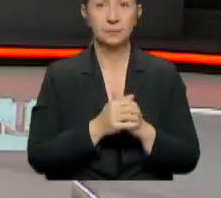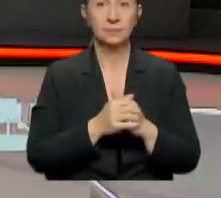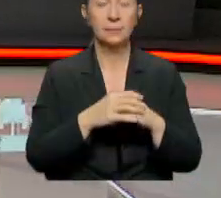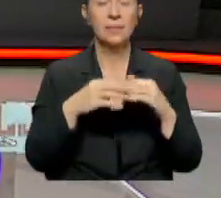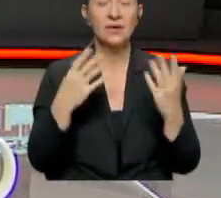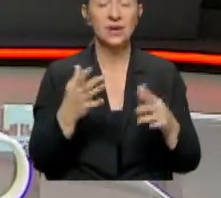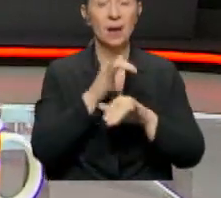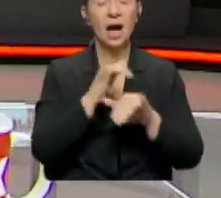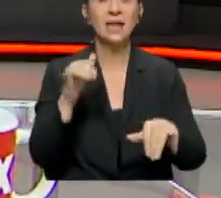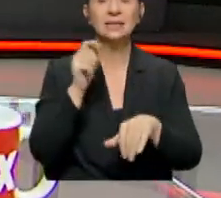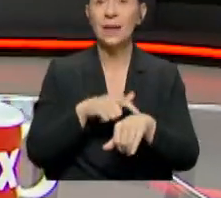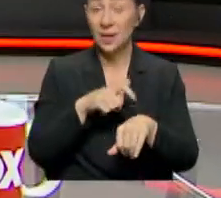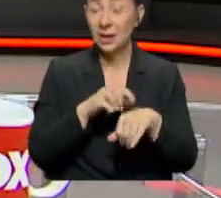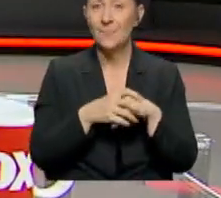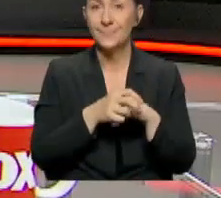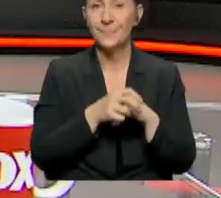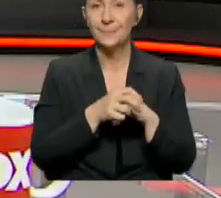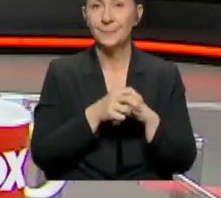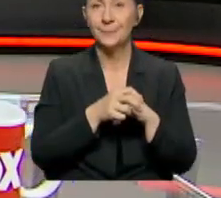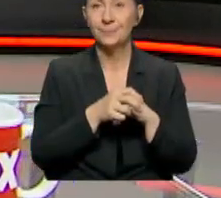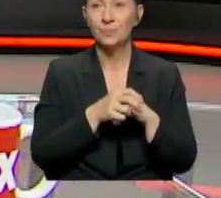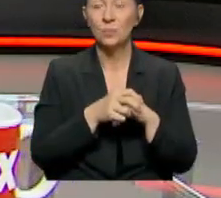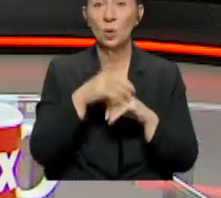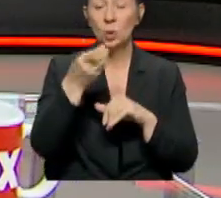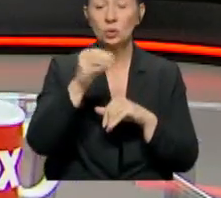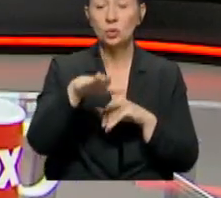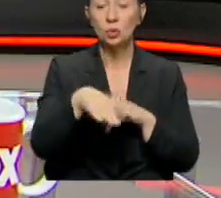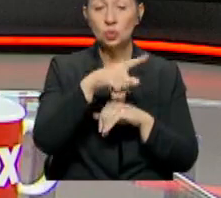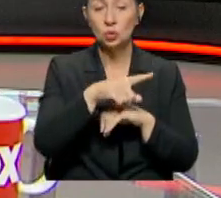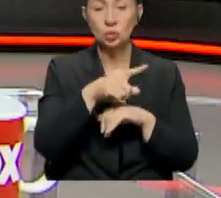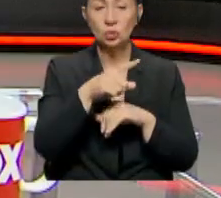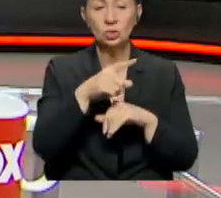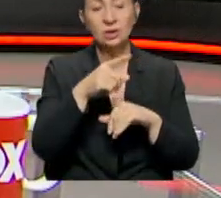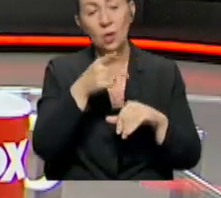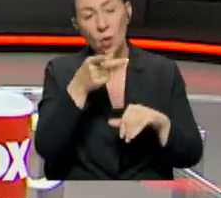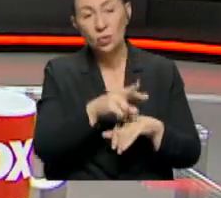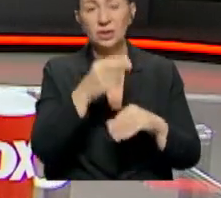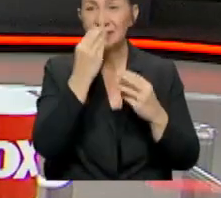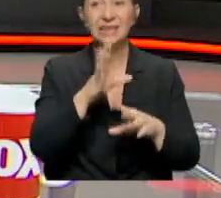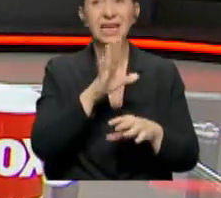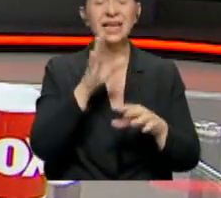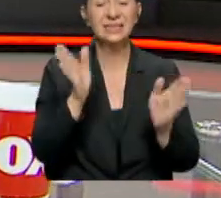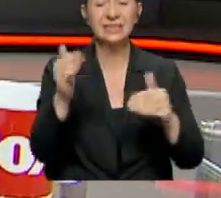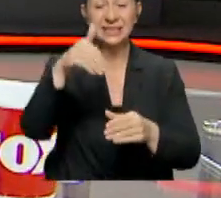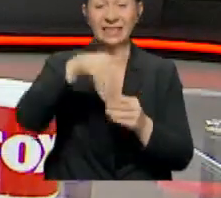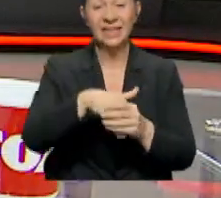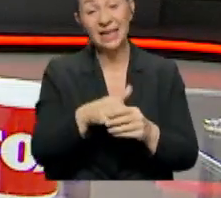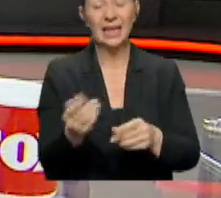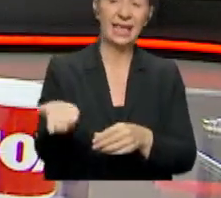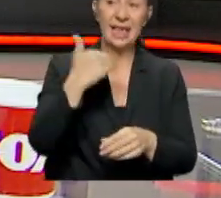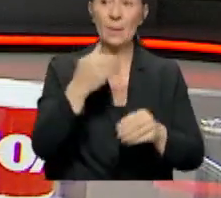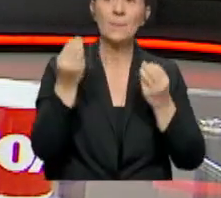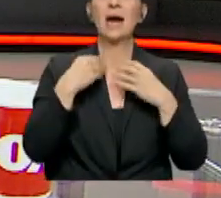Efendim aynı zamanda o çocuğumuzun kanını yerde bırakmayalım aynı zamanda sandıkta da bırakmayalım